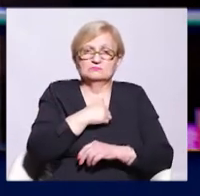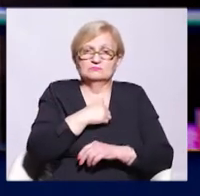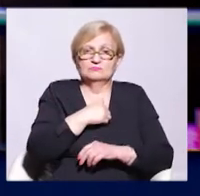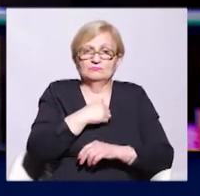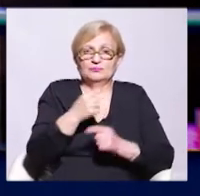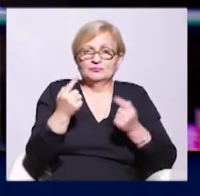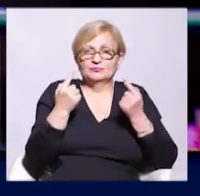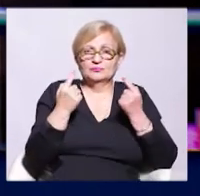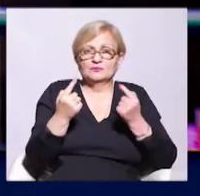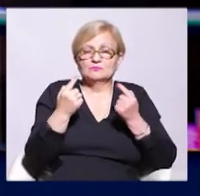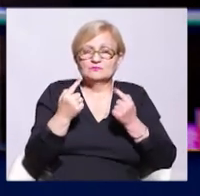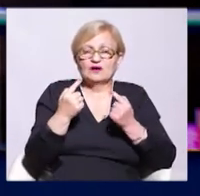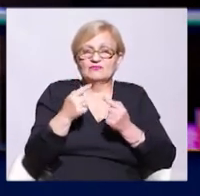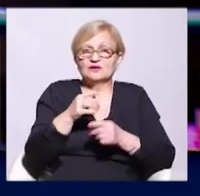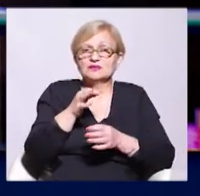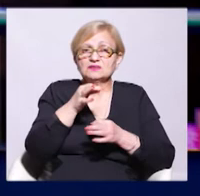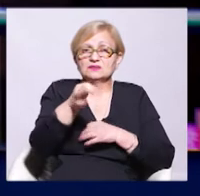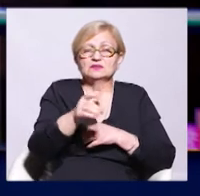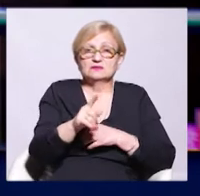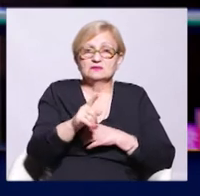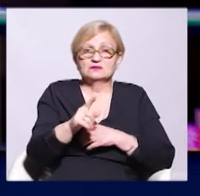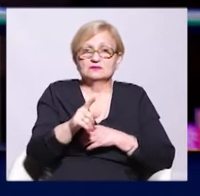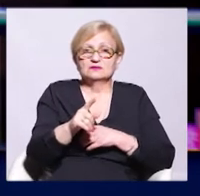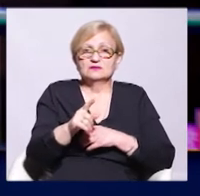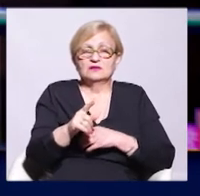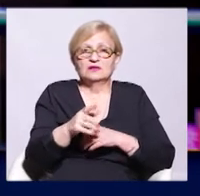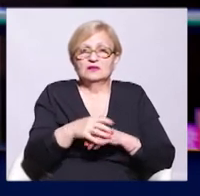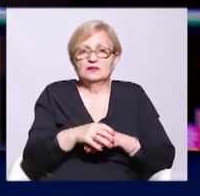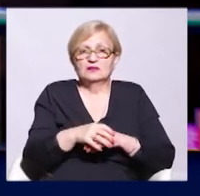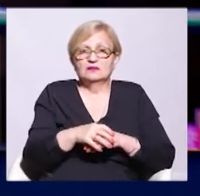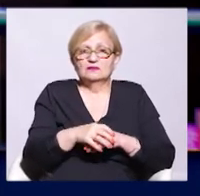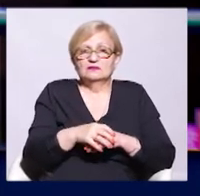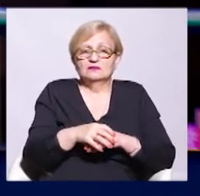Მგონი მთავარ სათქმელსაც მივადექით, ოღონდ ძალიან ნელ-ნელა.